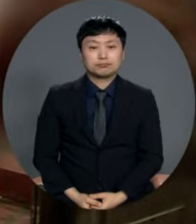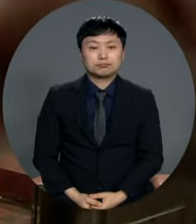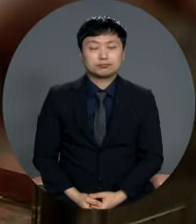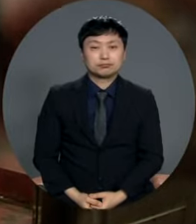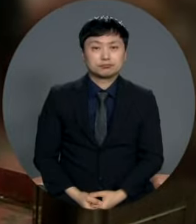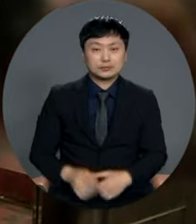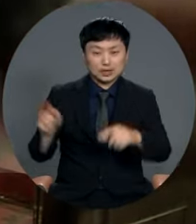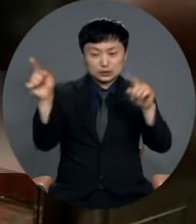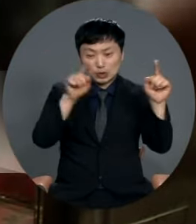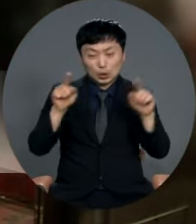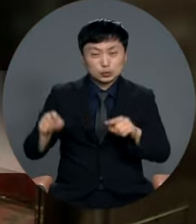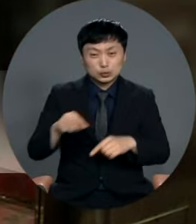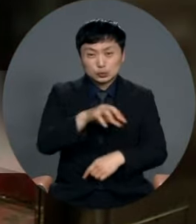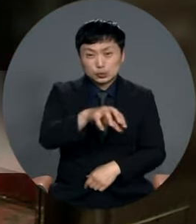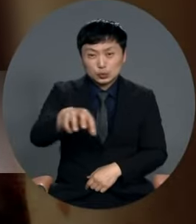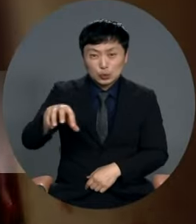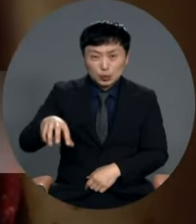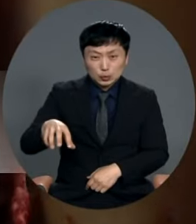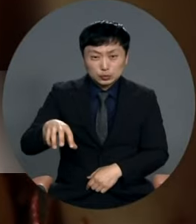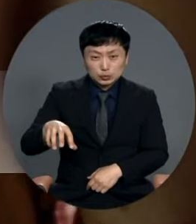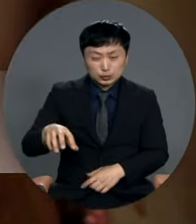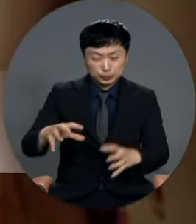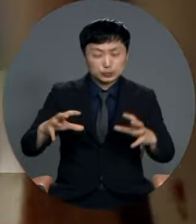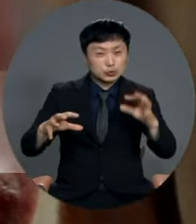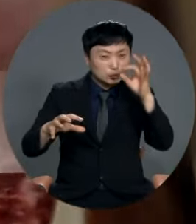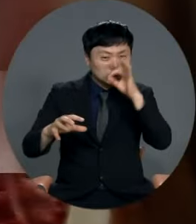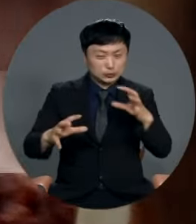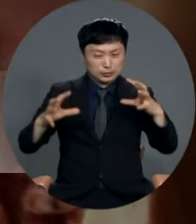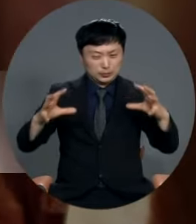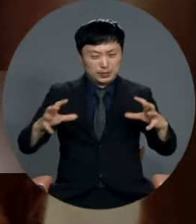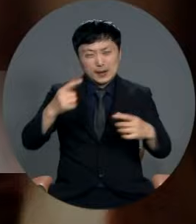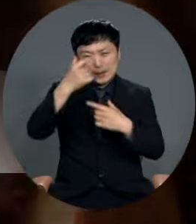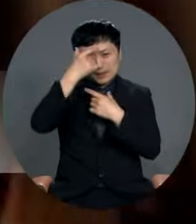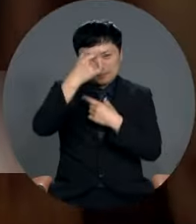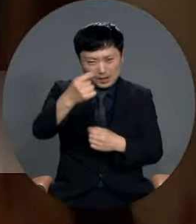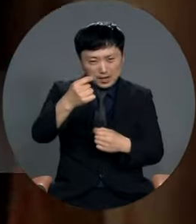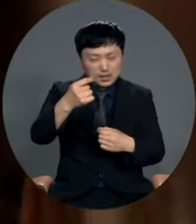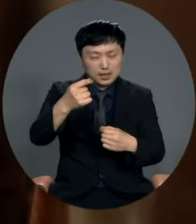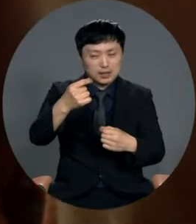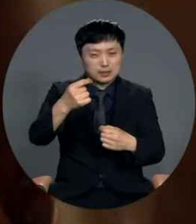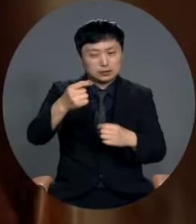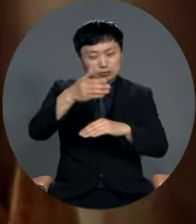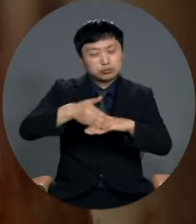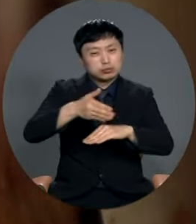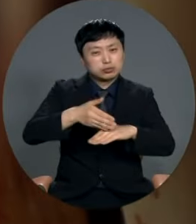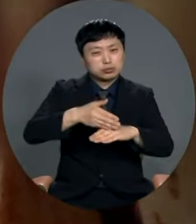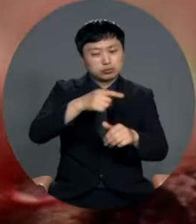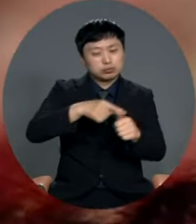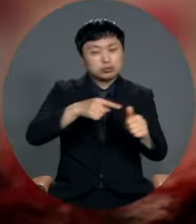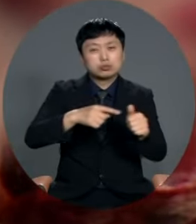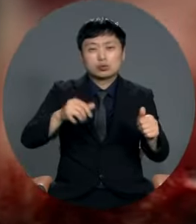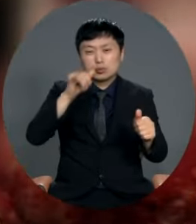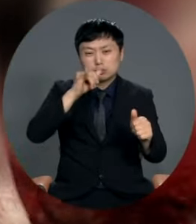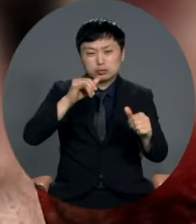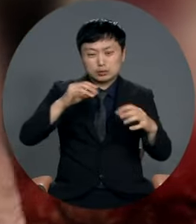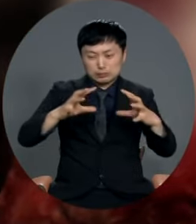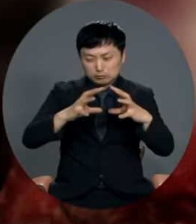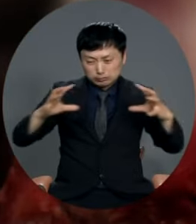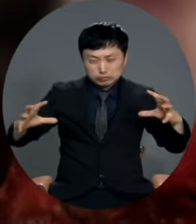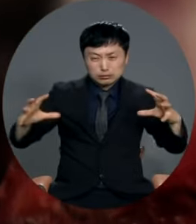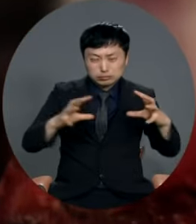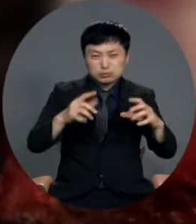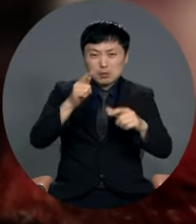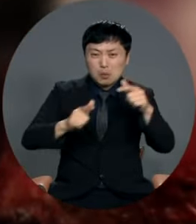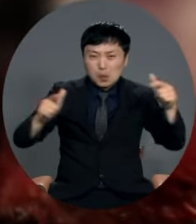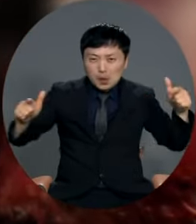전국 대부분의 도축장은 일정 규격에 맞는 돼지만 도축합니다. 크기가 제각각이면 도축 시간과 비용이 많이 들기